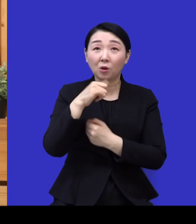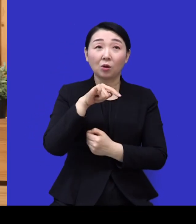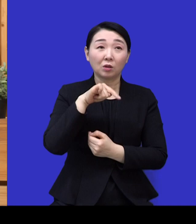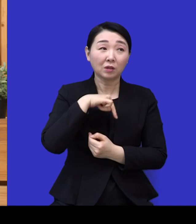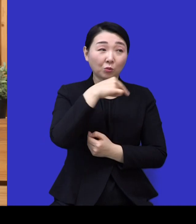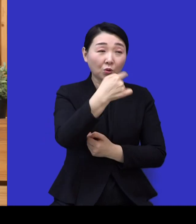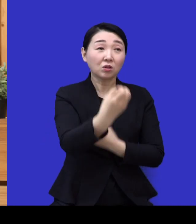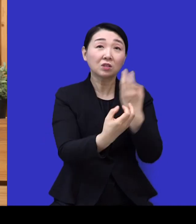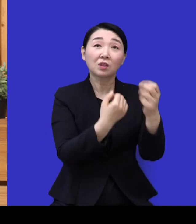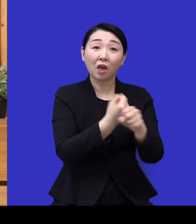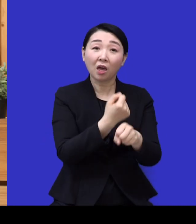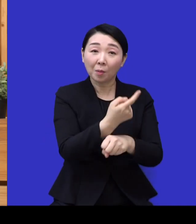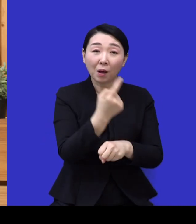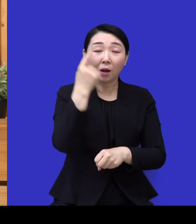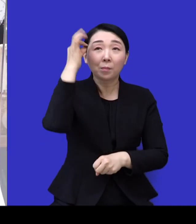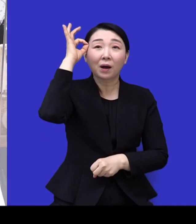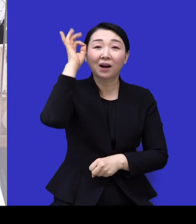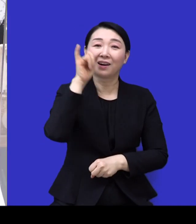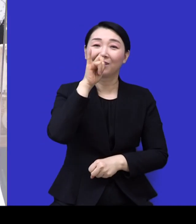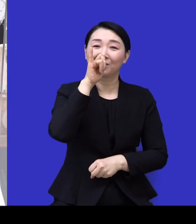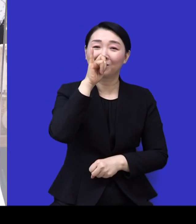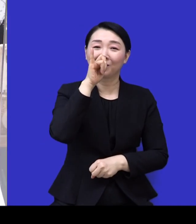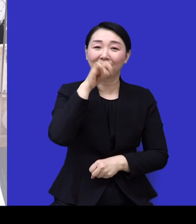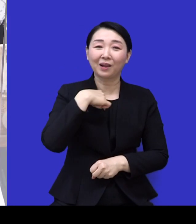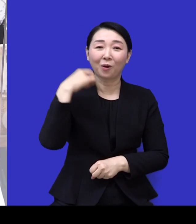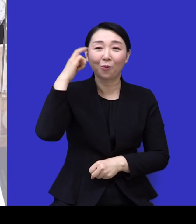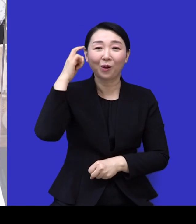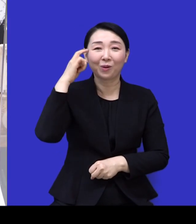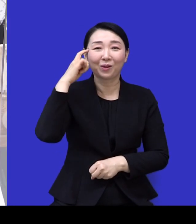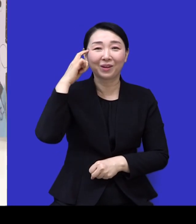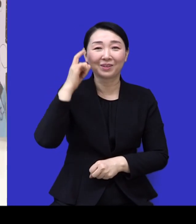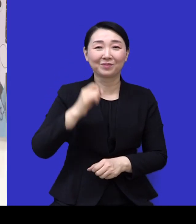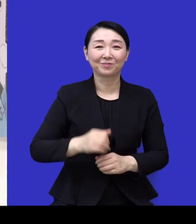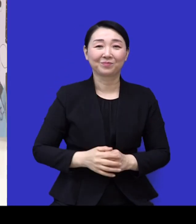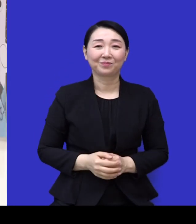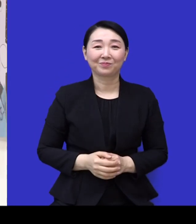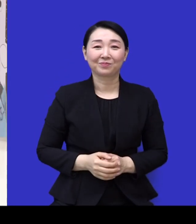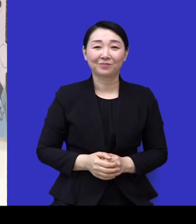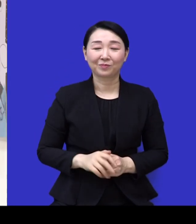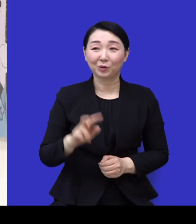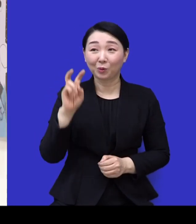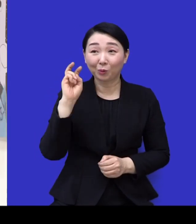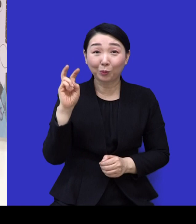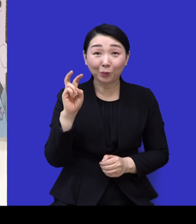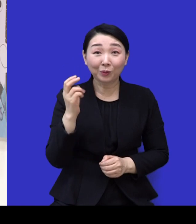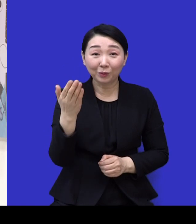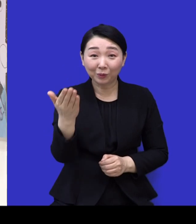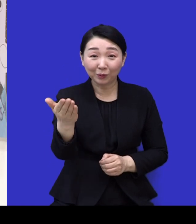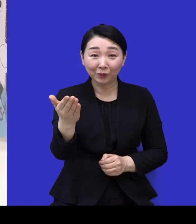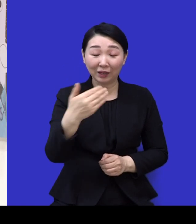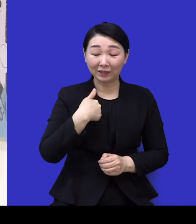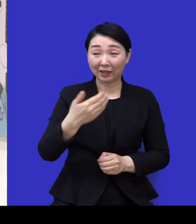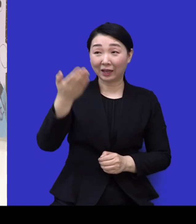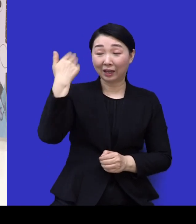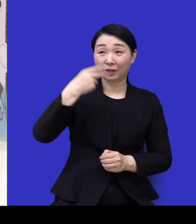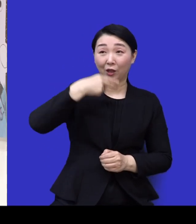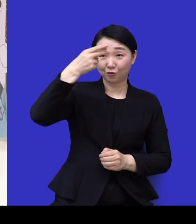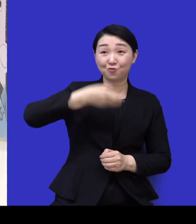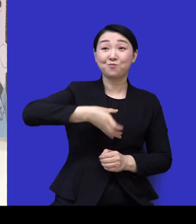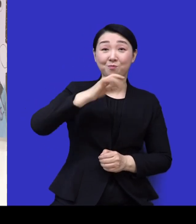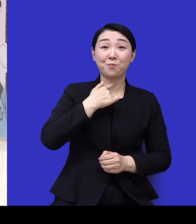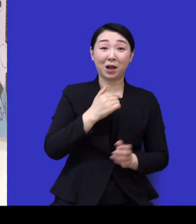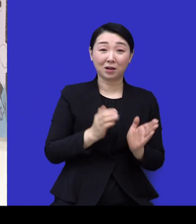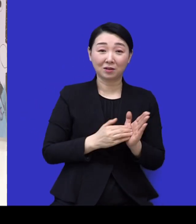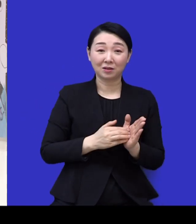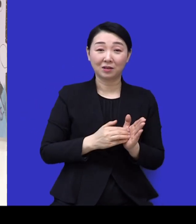말씀이 생각이 나는 거예요. 그래서 내가 왜 이러지 하면서 혹시 제가 예전엔 술을 많이 마셨는데